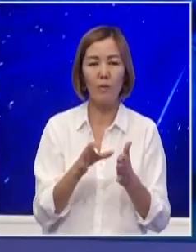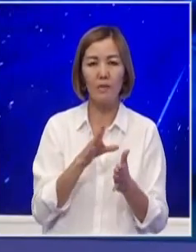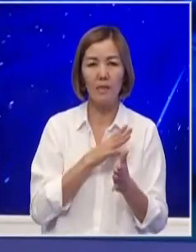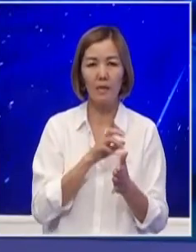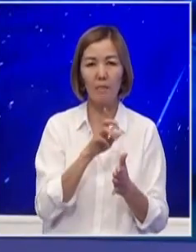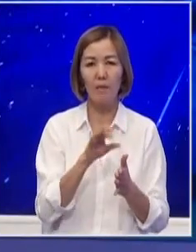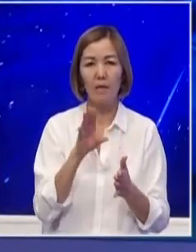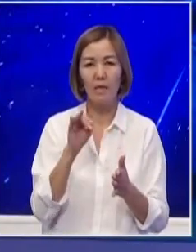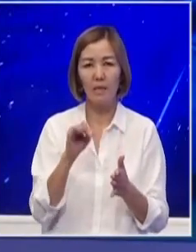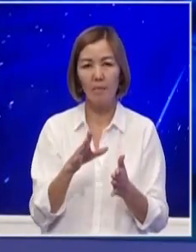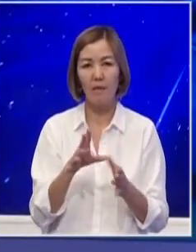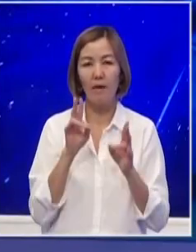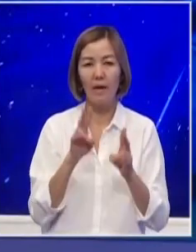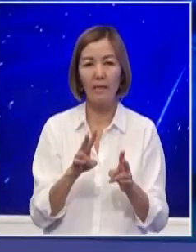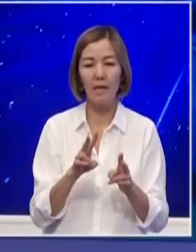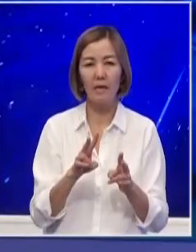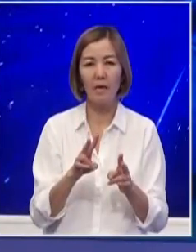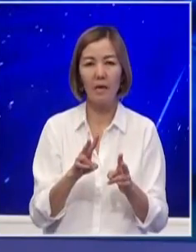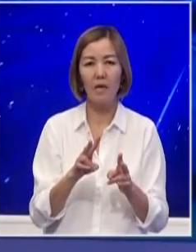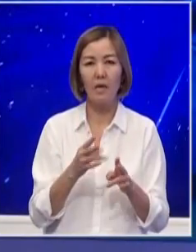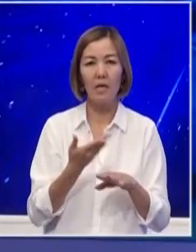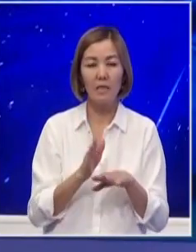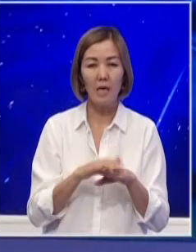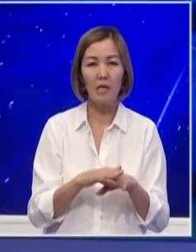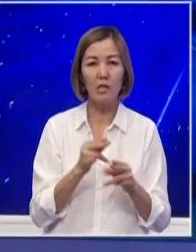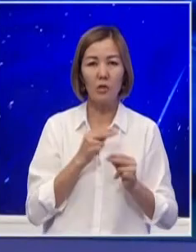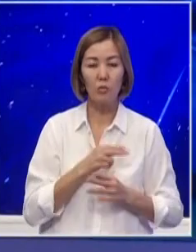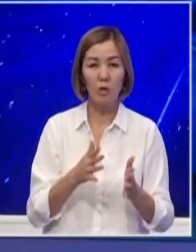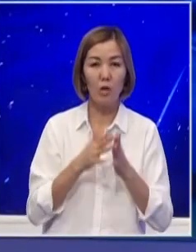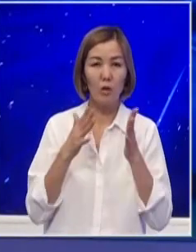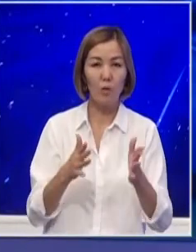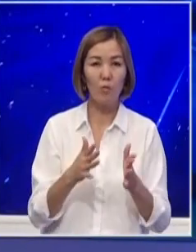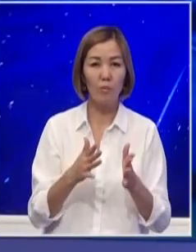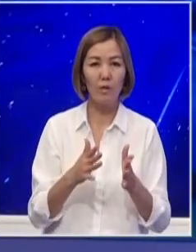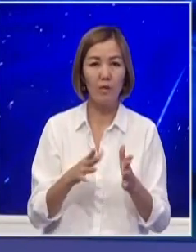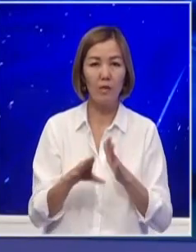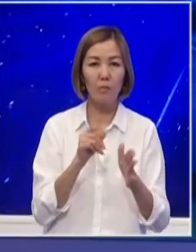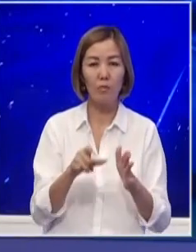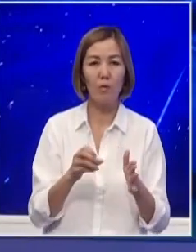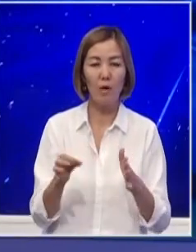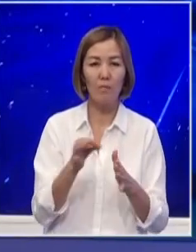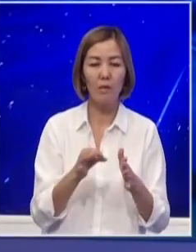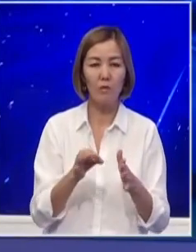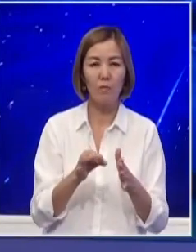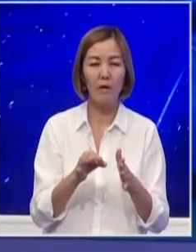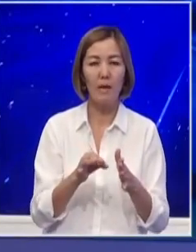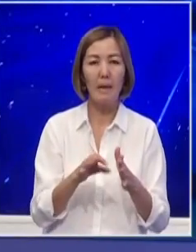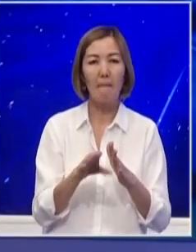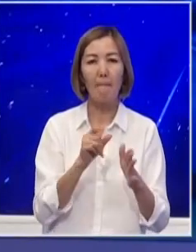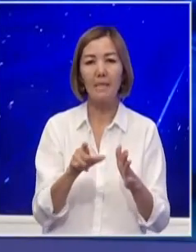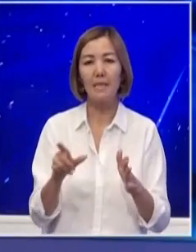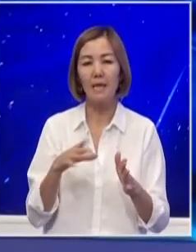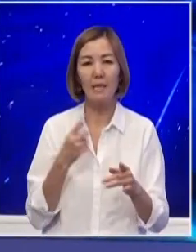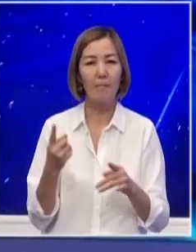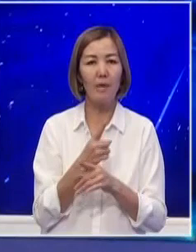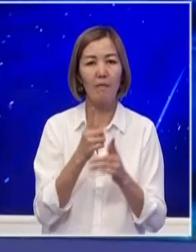Бейбит Исабаев. Однако мало кто знает, что тяжесть этой трудоемкой работы легла на плечи депутатов областного маслихата. За первую